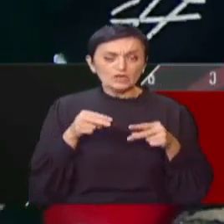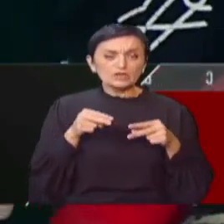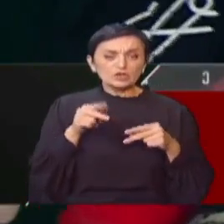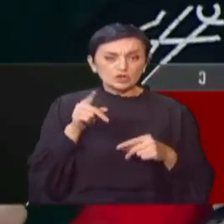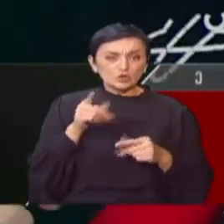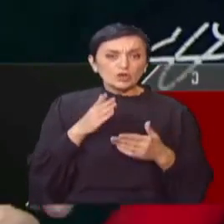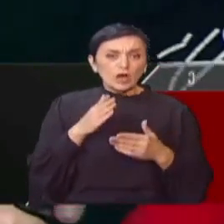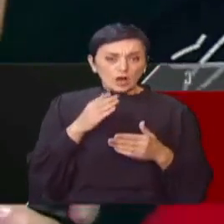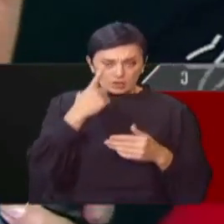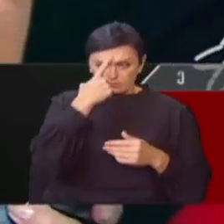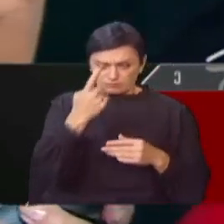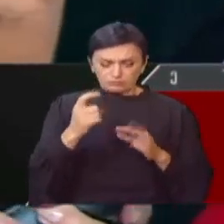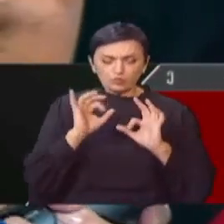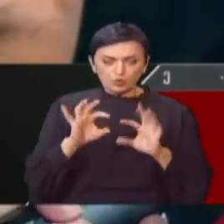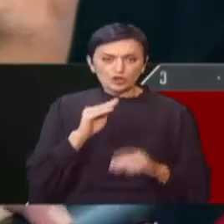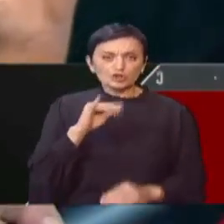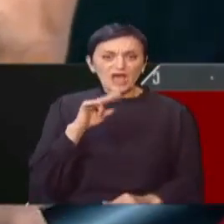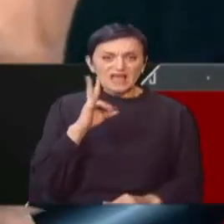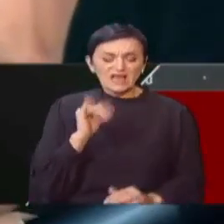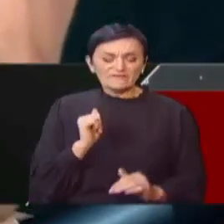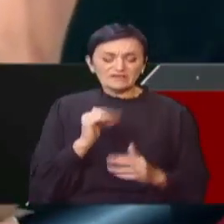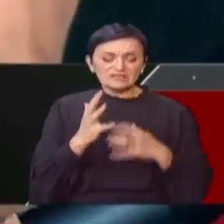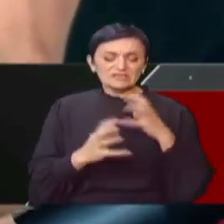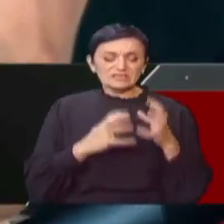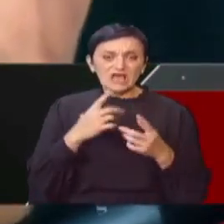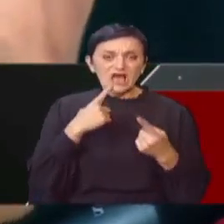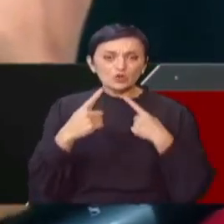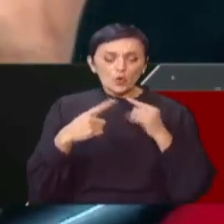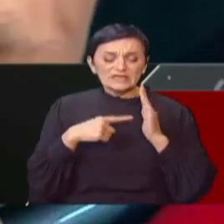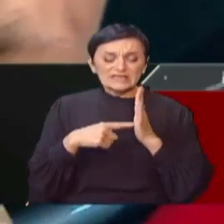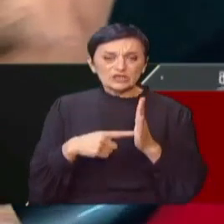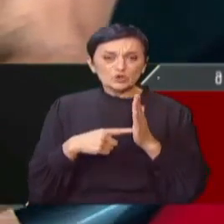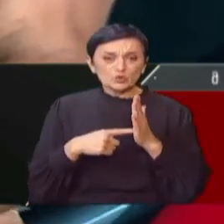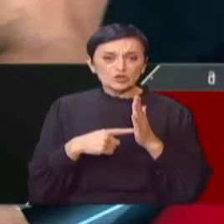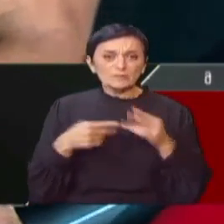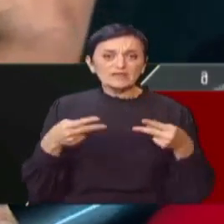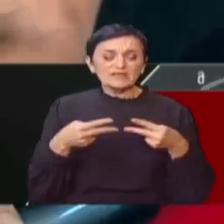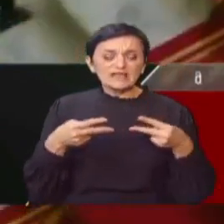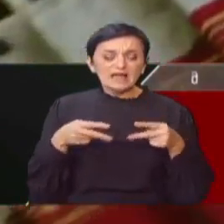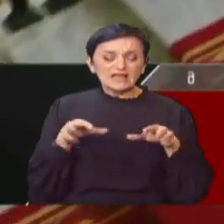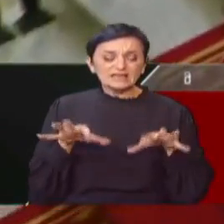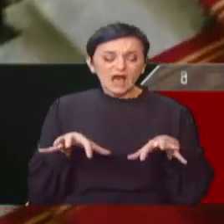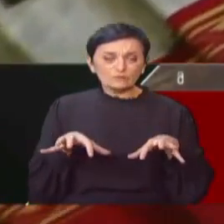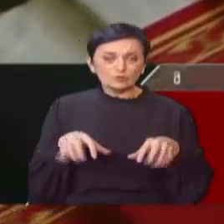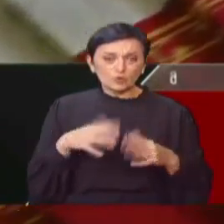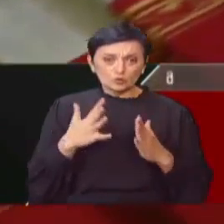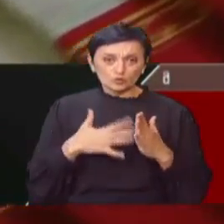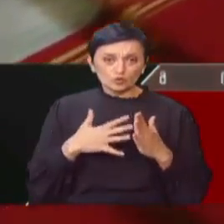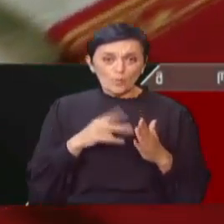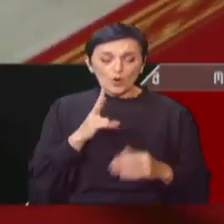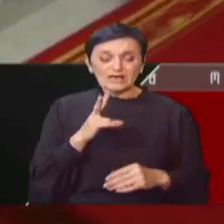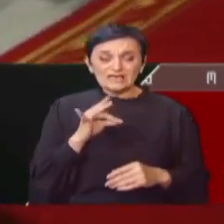კურსში ჩავაყენეთ ჯენევის საერთაშორისო დისკუსიების თანათავმჯდომარეები. Სოფელ